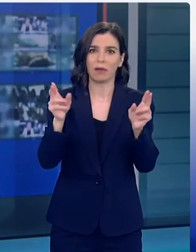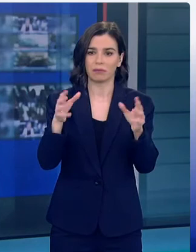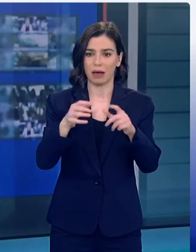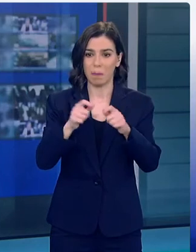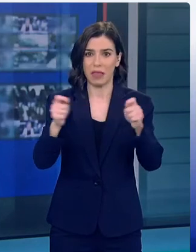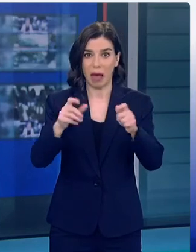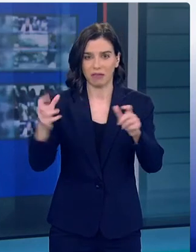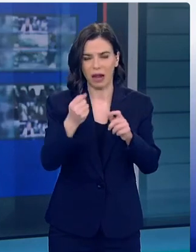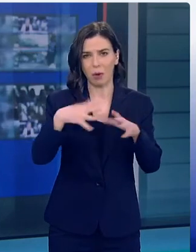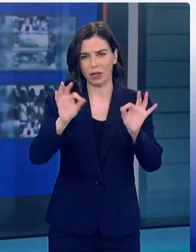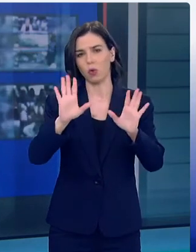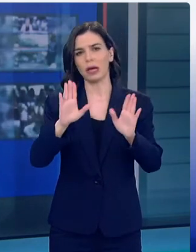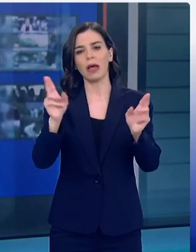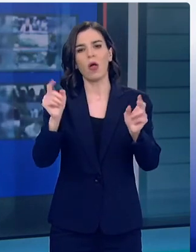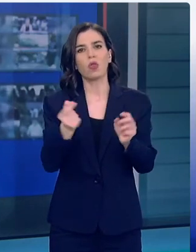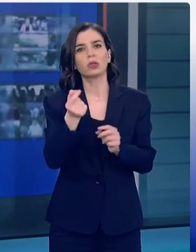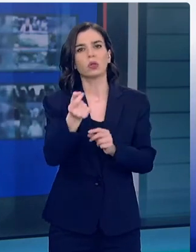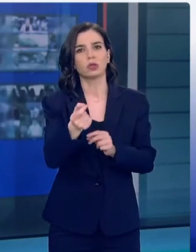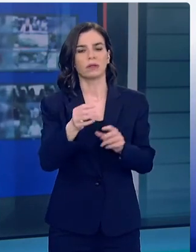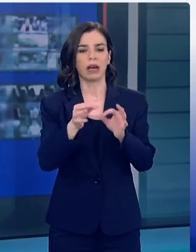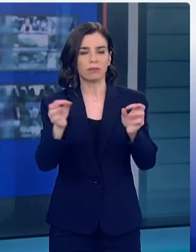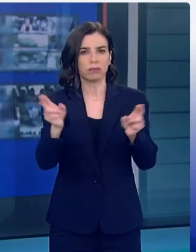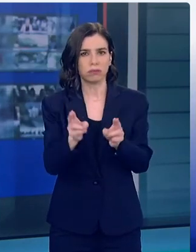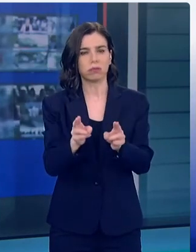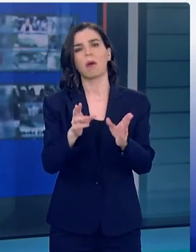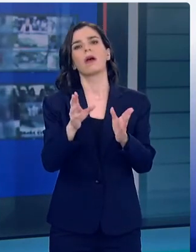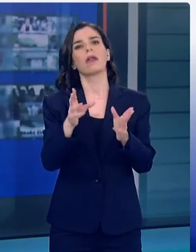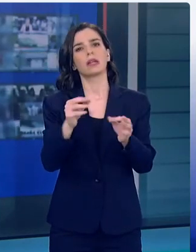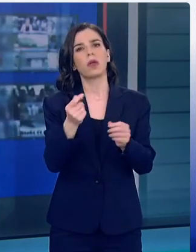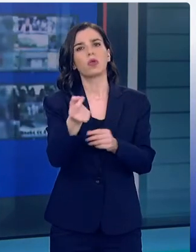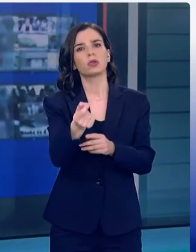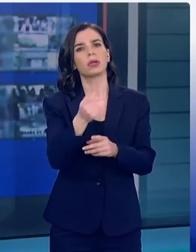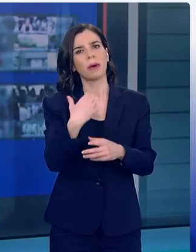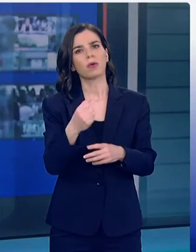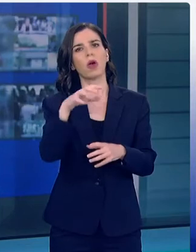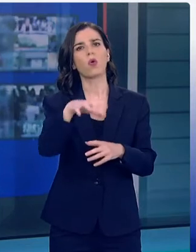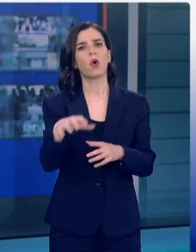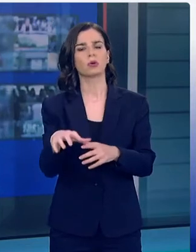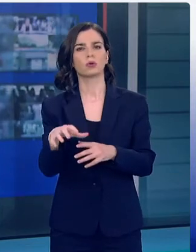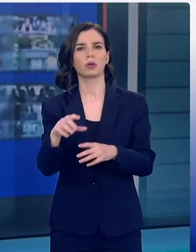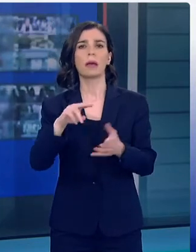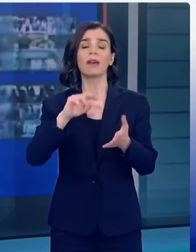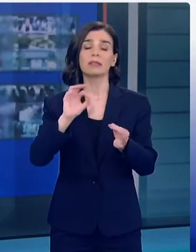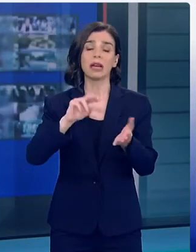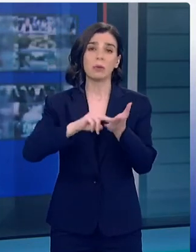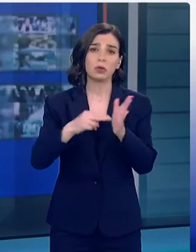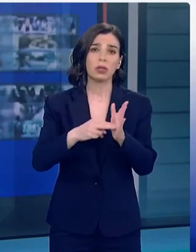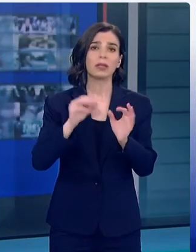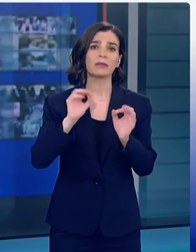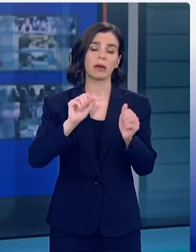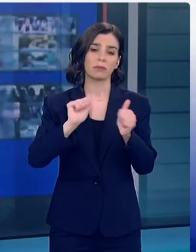σίγουρα οι προτεραιότητες θα αφορούν βέβαια και τέτοιους χώρους όπως αυτούς που αναφέρει η δημοσιογράφος. Με προσοχή πάντα και με προστασία τη δημόσια